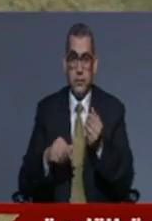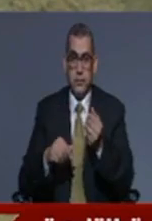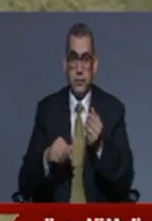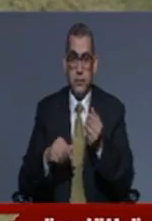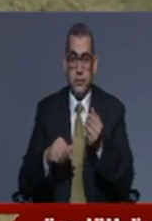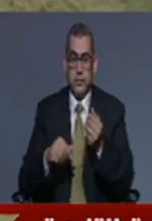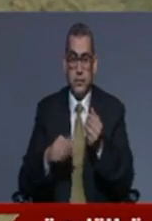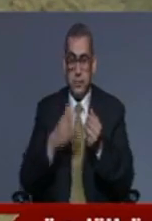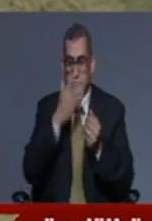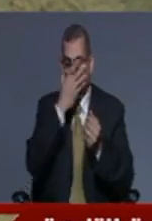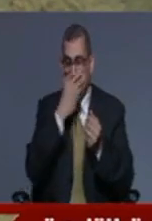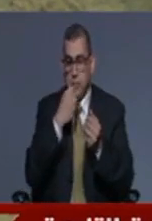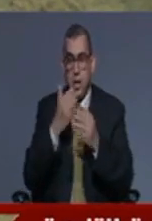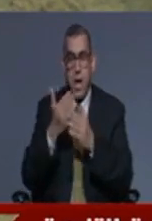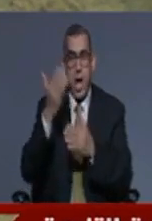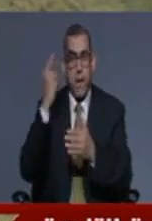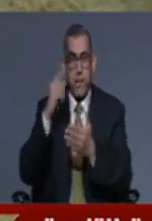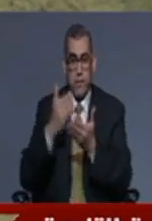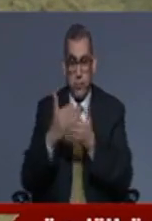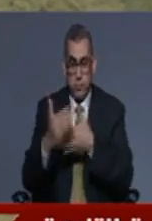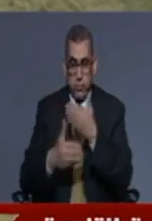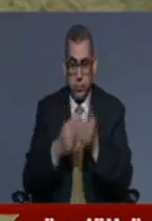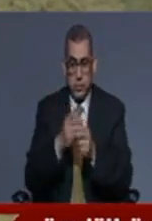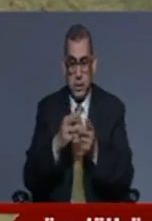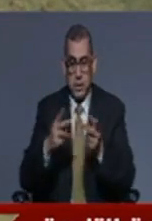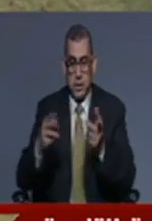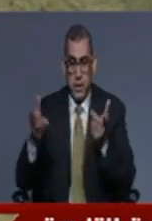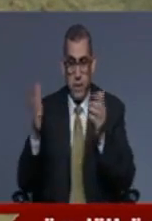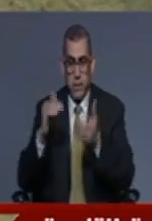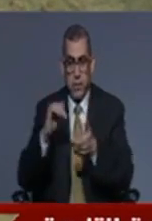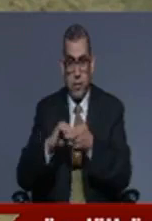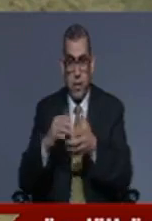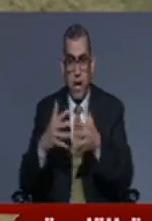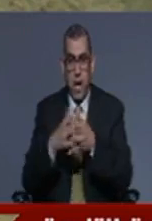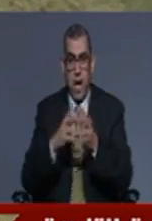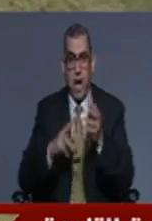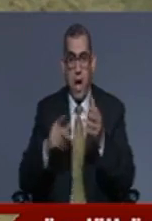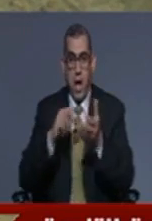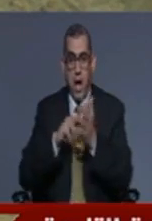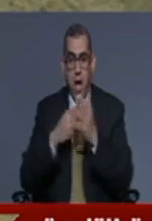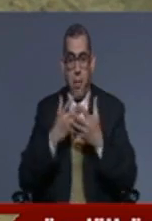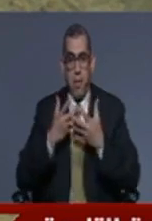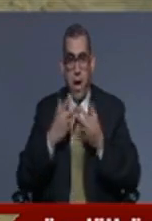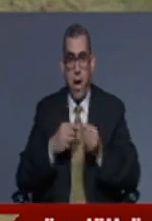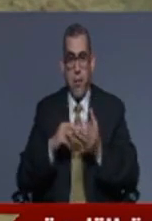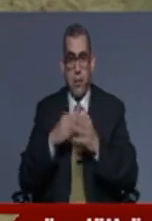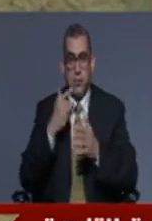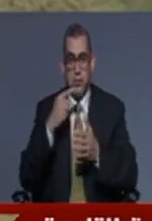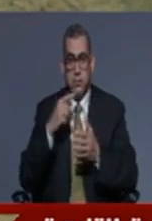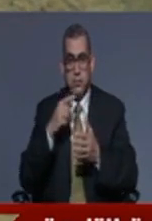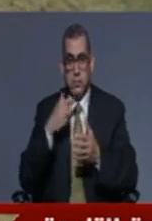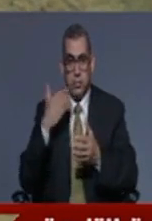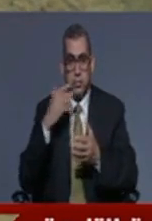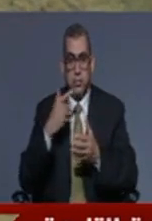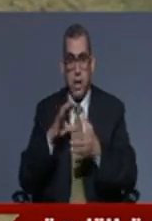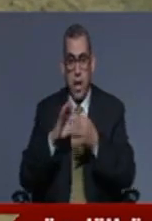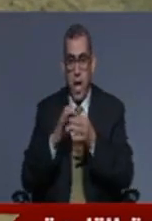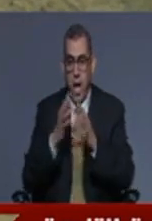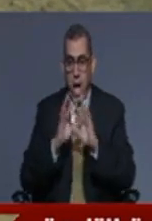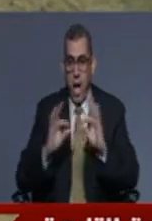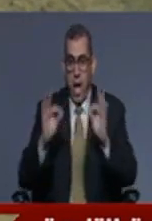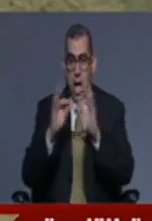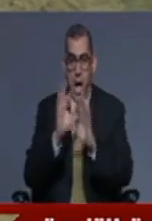بشكل غير مسبوق في مختلف المجالات، والأمن والسلام والتكامل